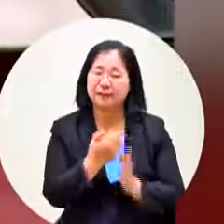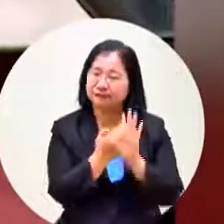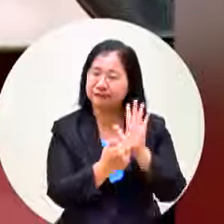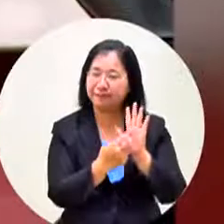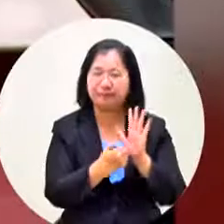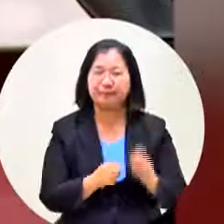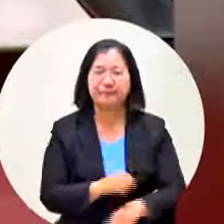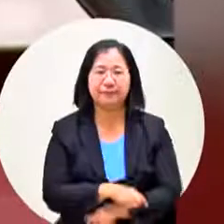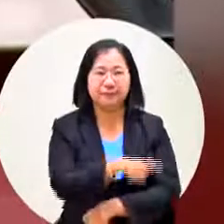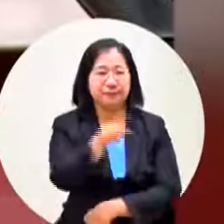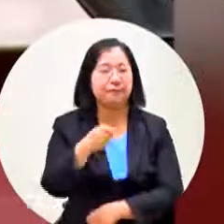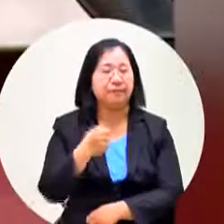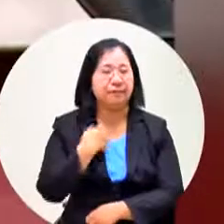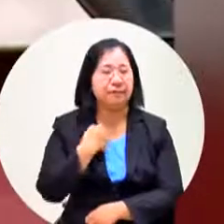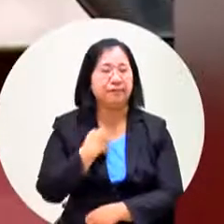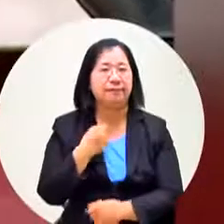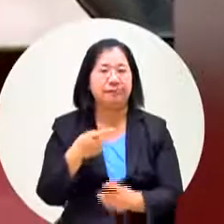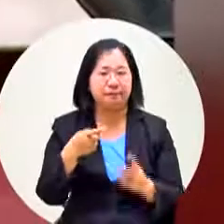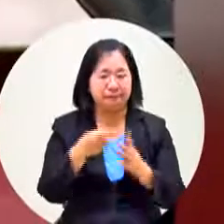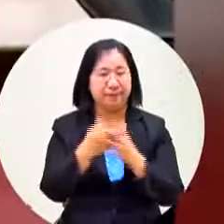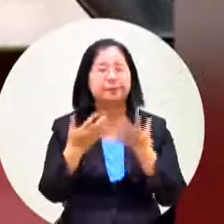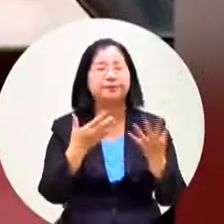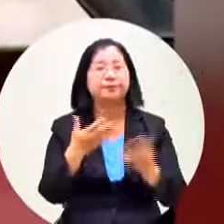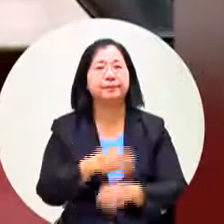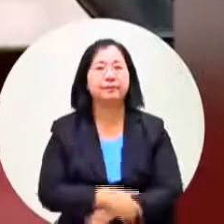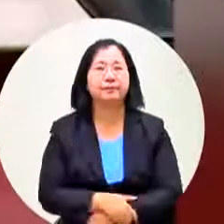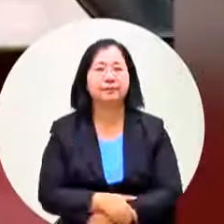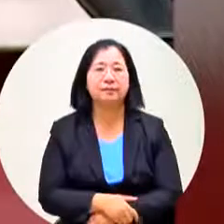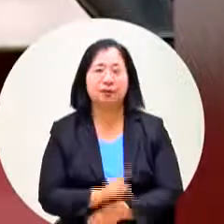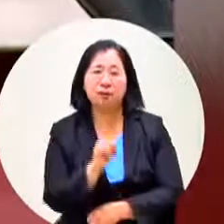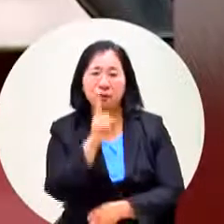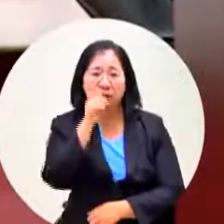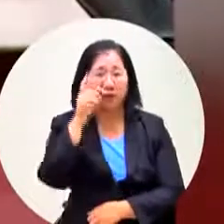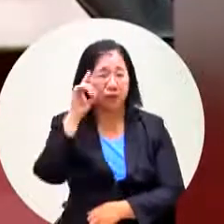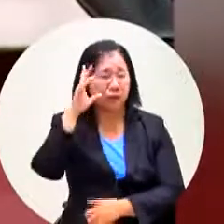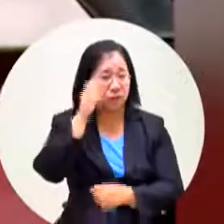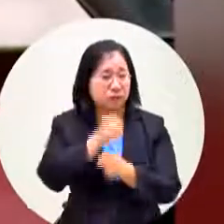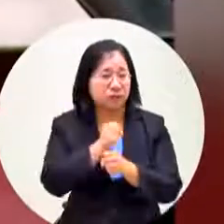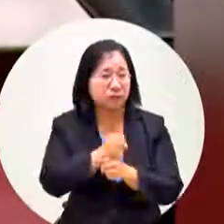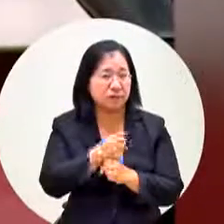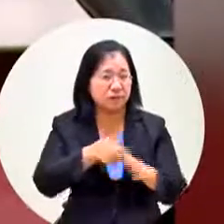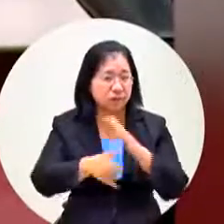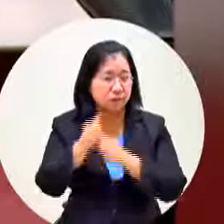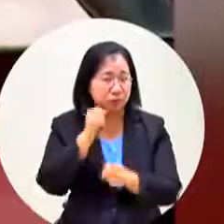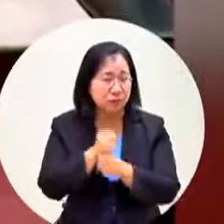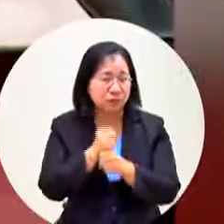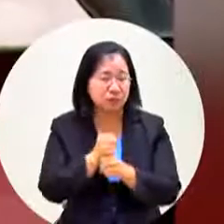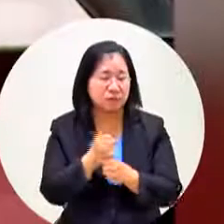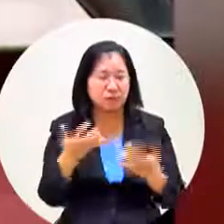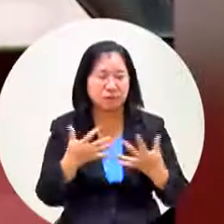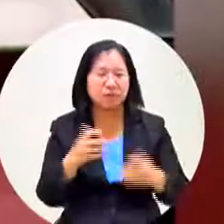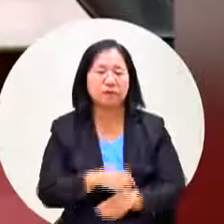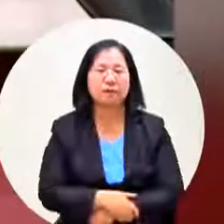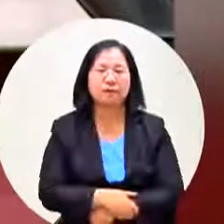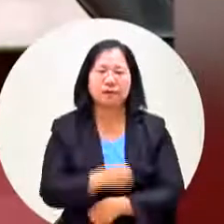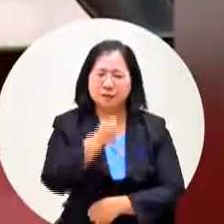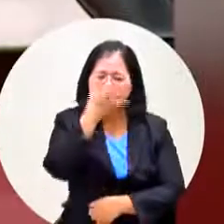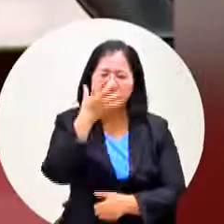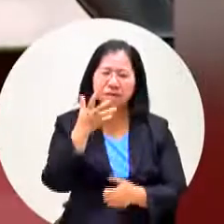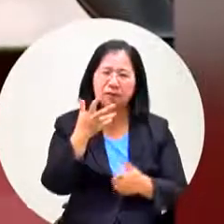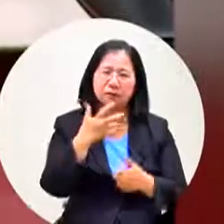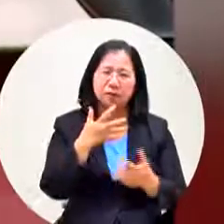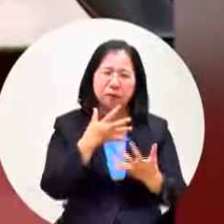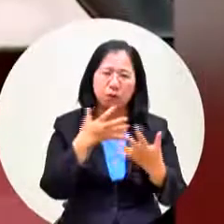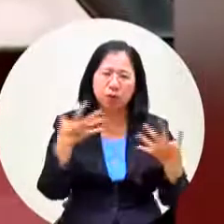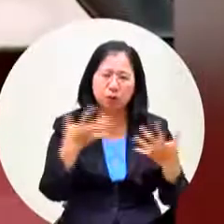想市长这个头几下这个讲法吼，嘛真侪人了解吼。会当讲，唔是干那创